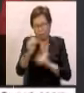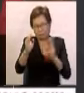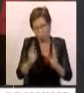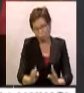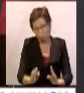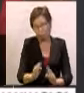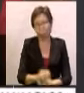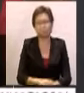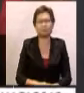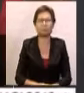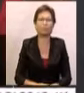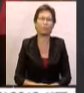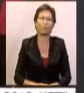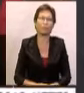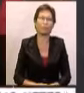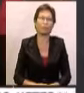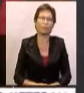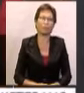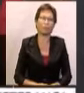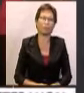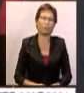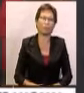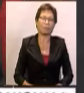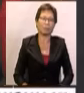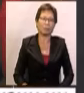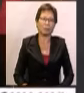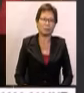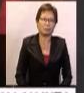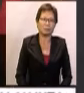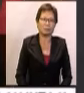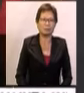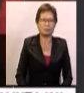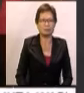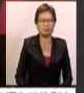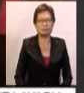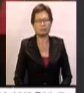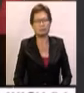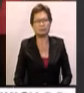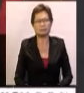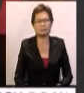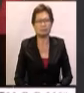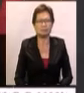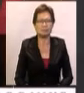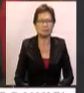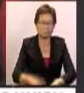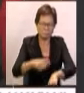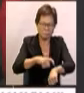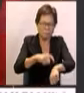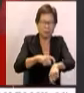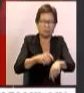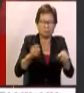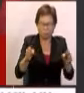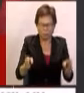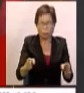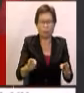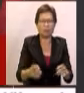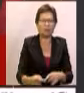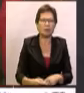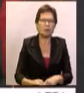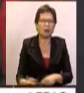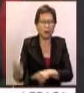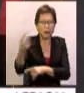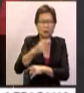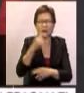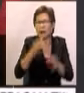kaum. Banyak kali, I think dalam tempoh hari inilah kalau